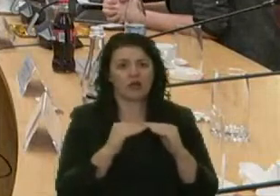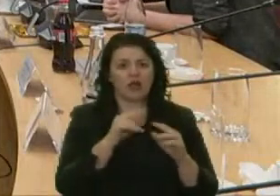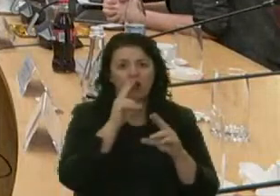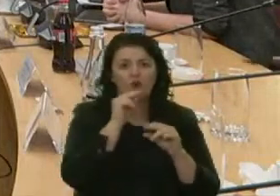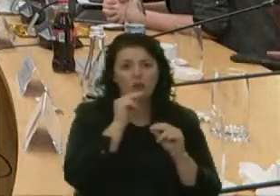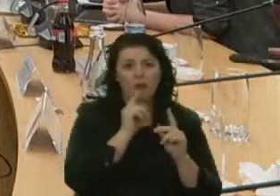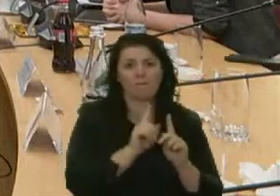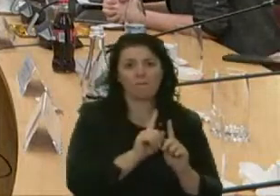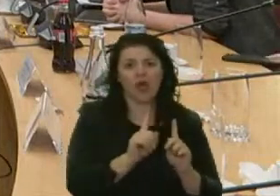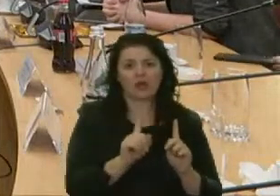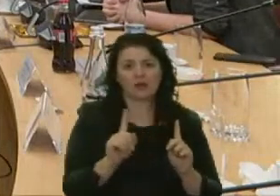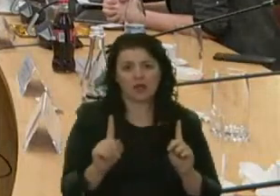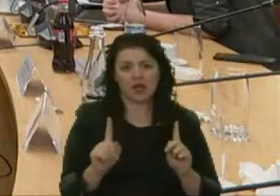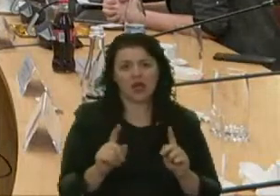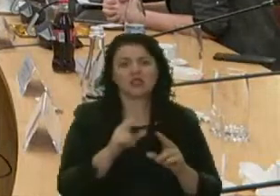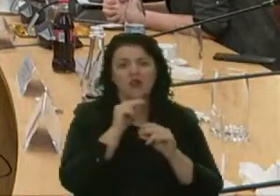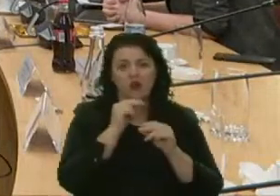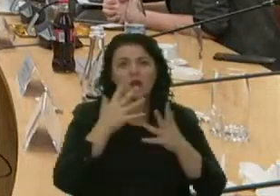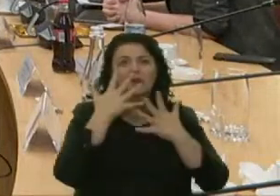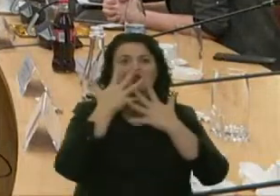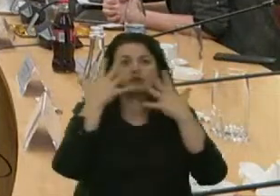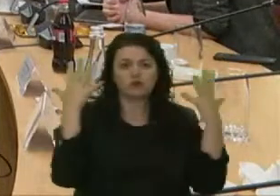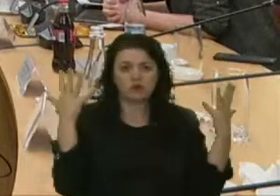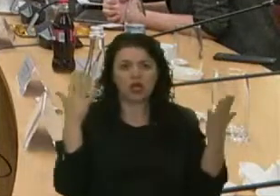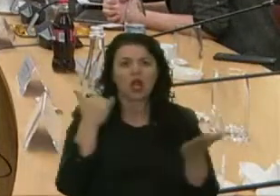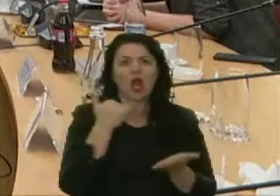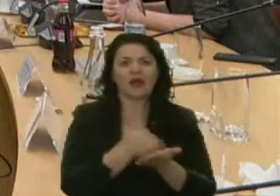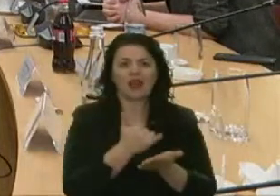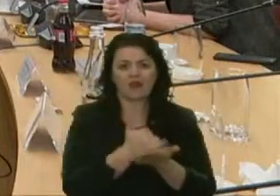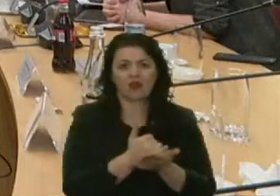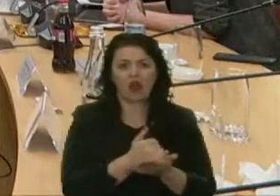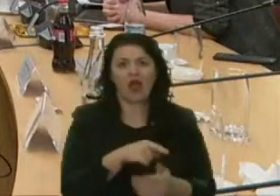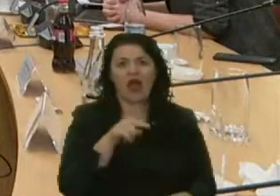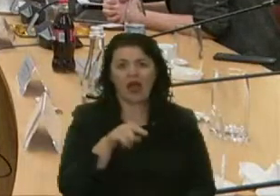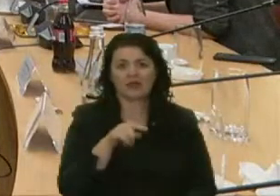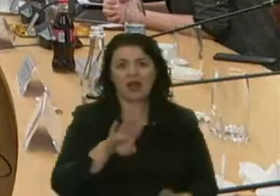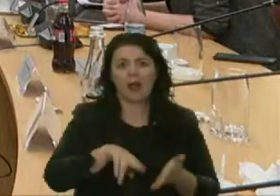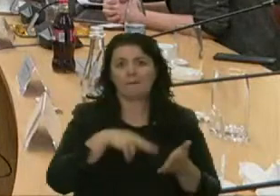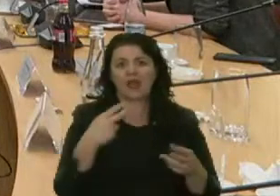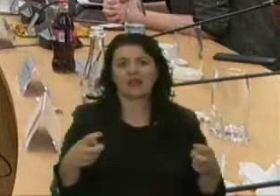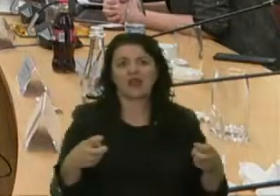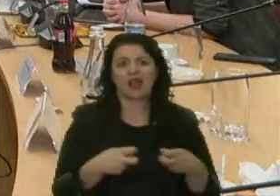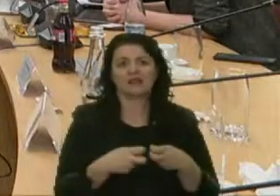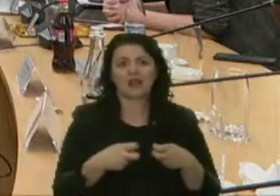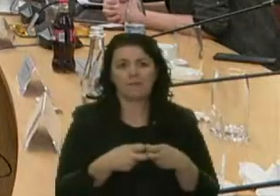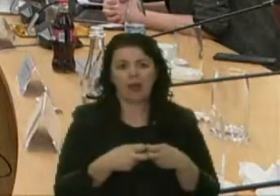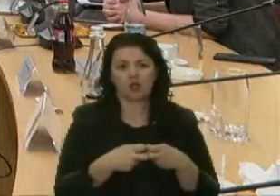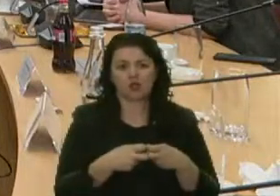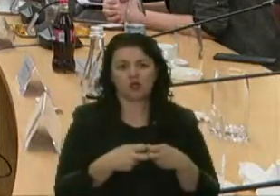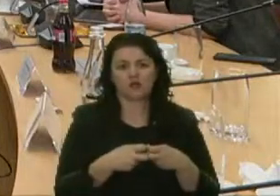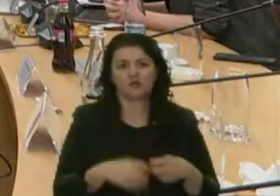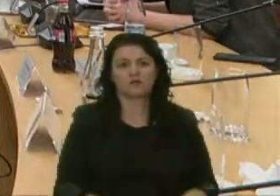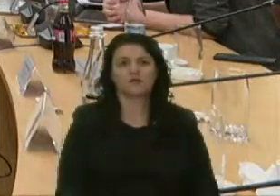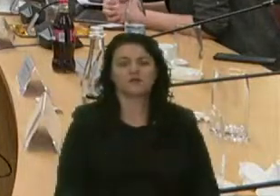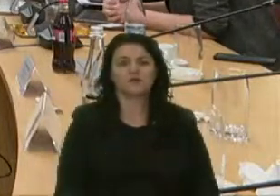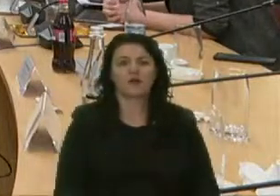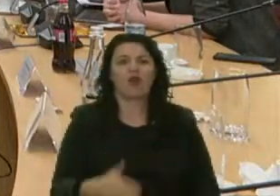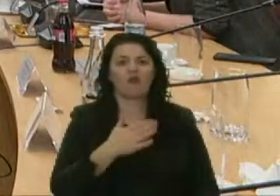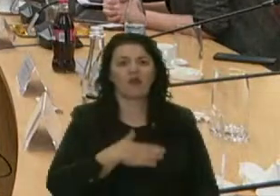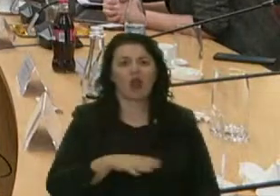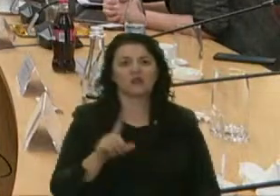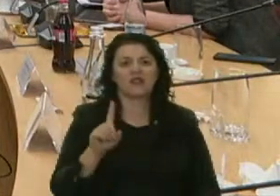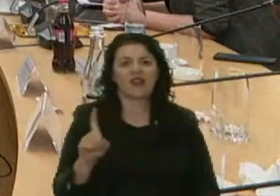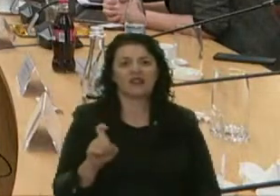rând să vorbim onest și să spunem adevărul dumneavoastră Astăzi ați picat acest examen dincolo de asta Aș vrea să vă